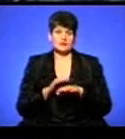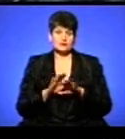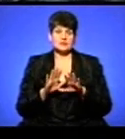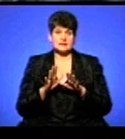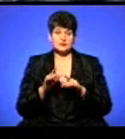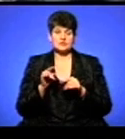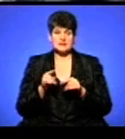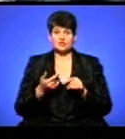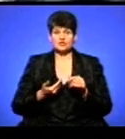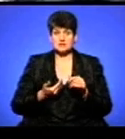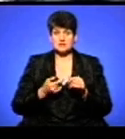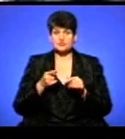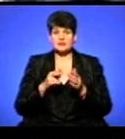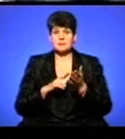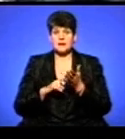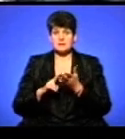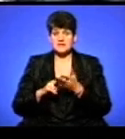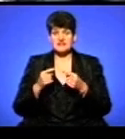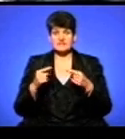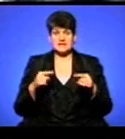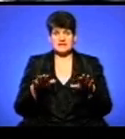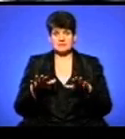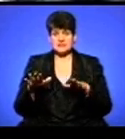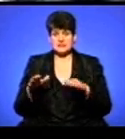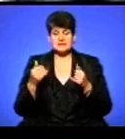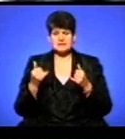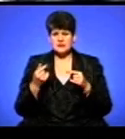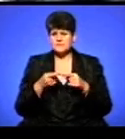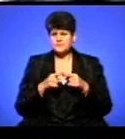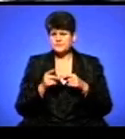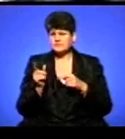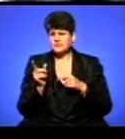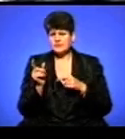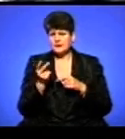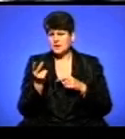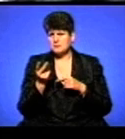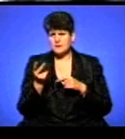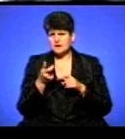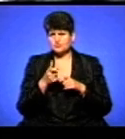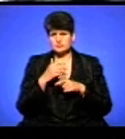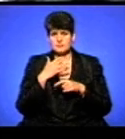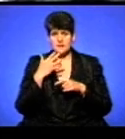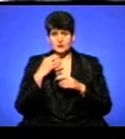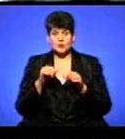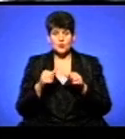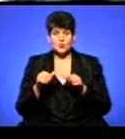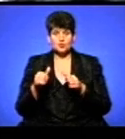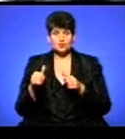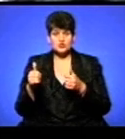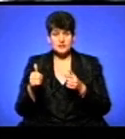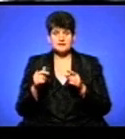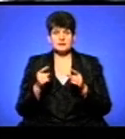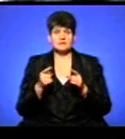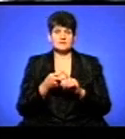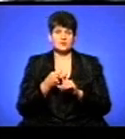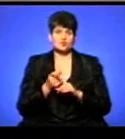їхнього життя, що вони прописані в різних місцях. І зараз таких досить пар по всій Україні, я знаю, дуже багато, які розлучаються суто із-за